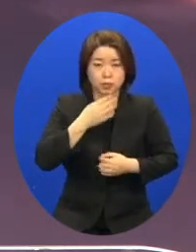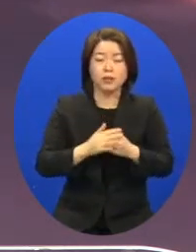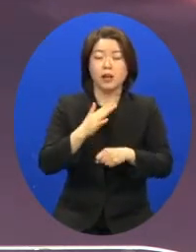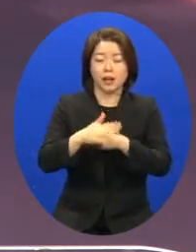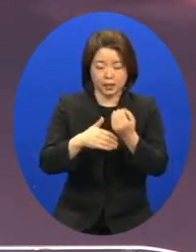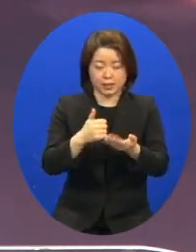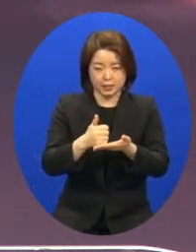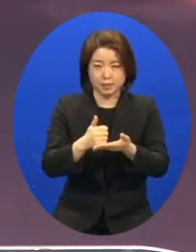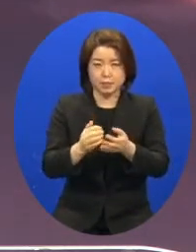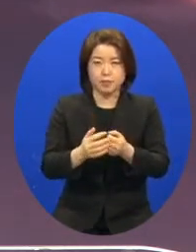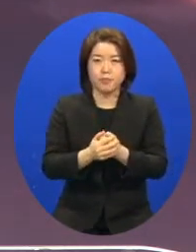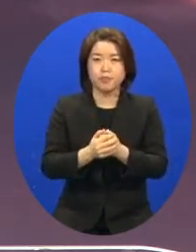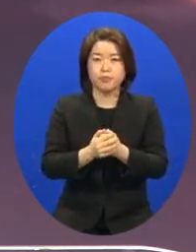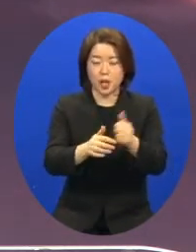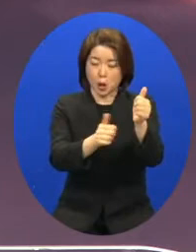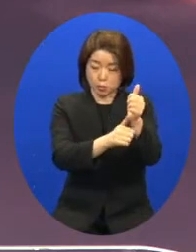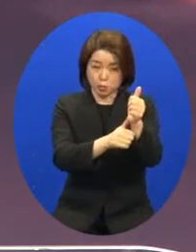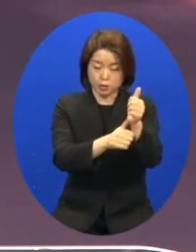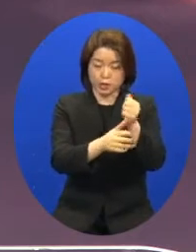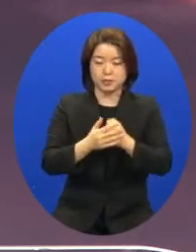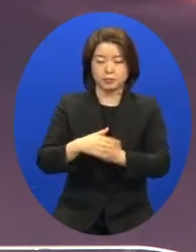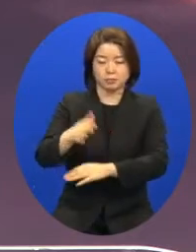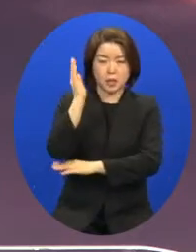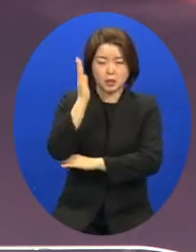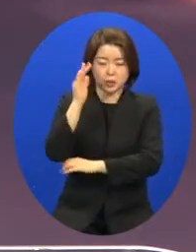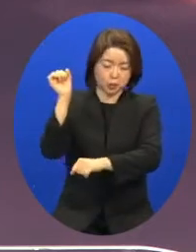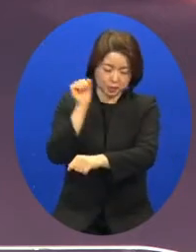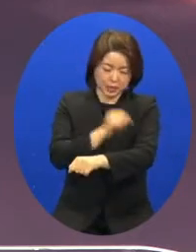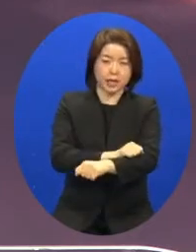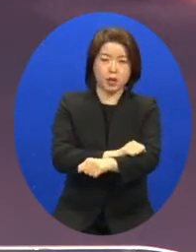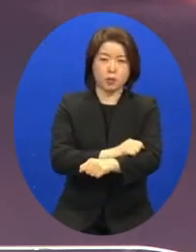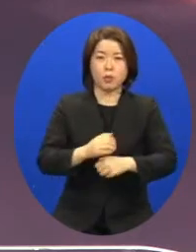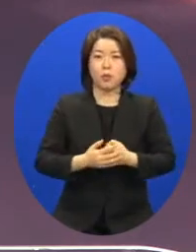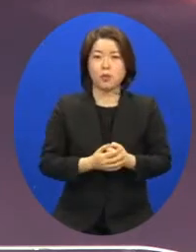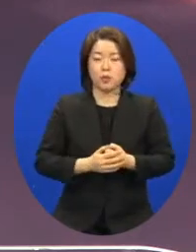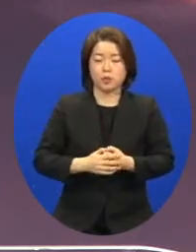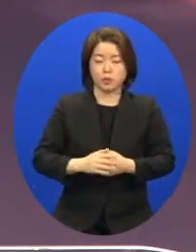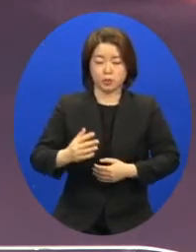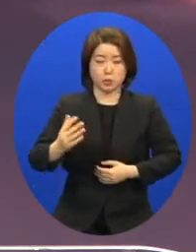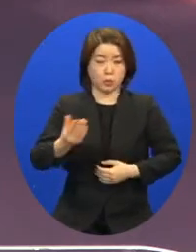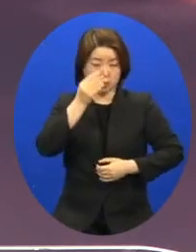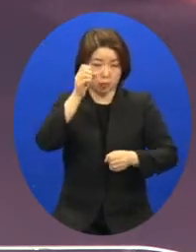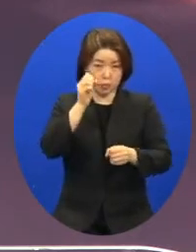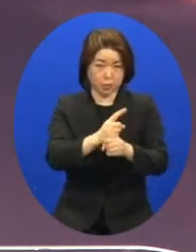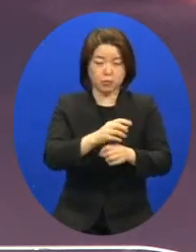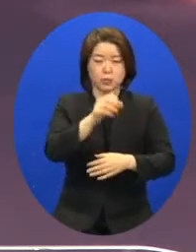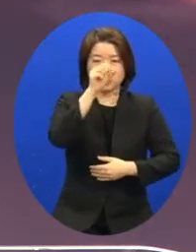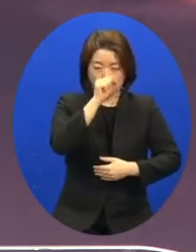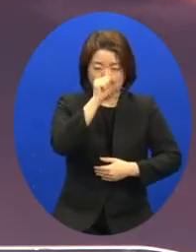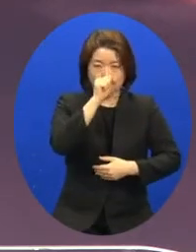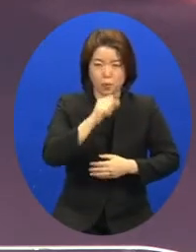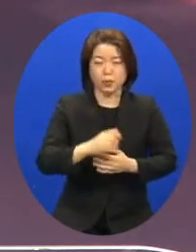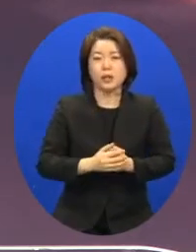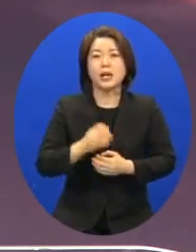하나님, 설교도 잘하시고 또 성품도 좋으시고 또 성도들과